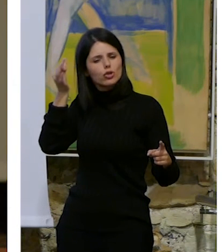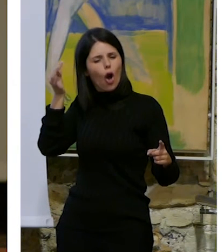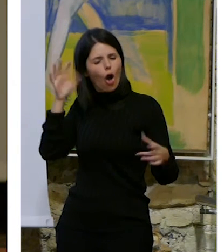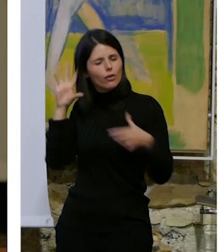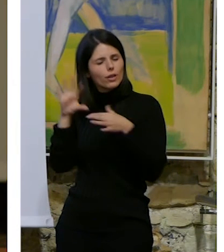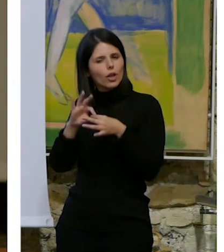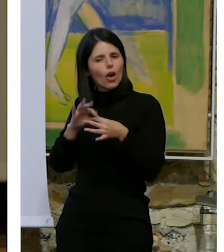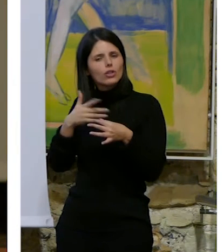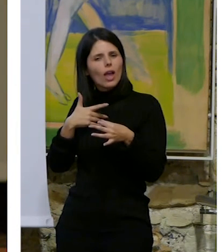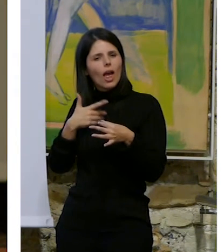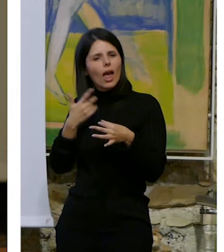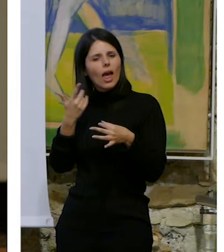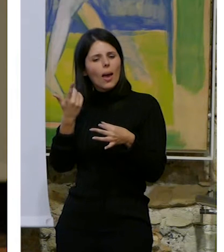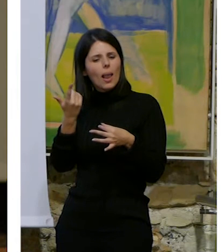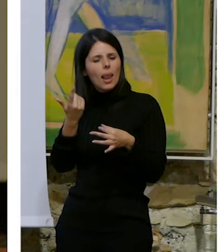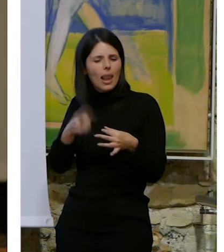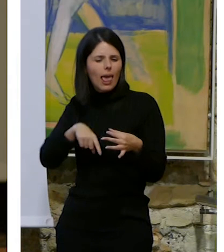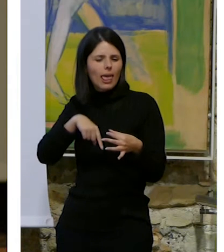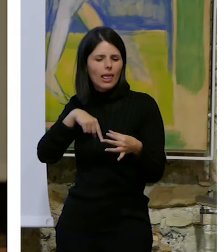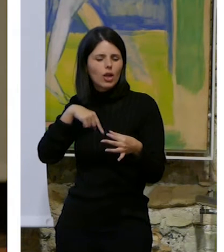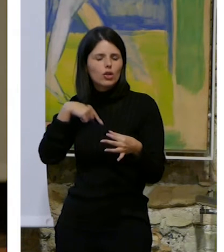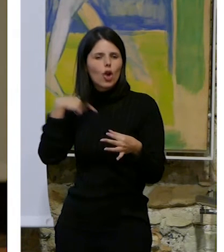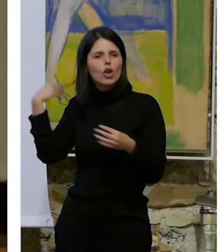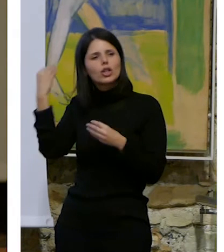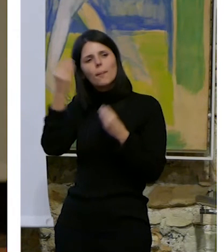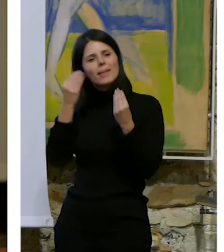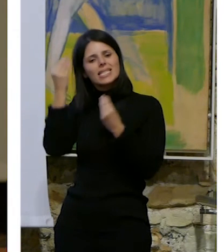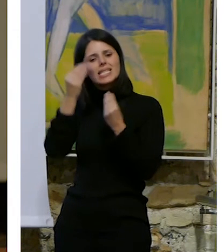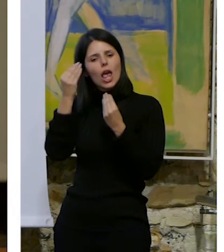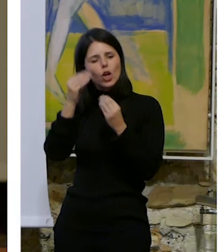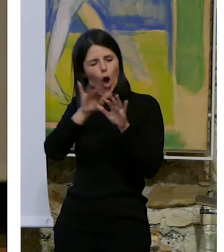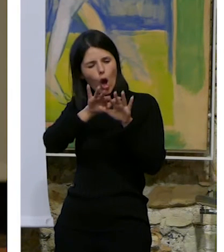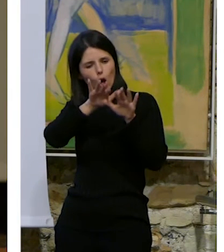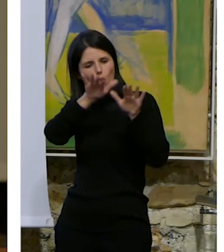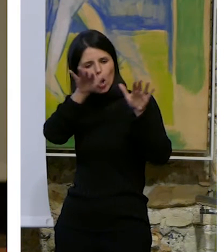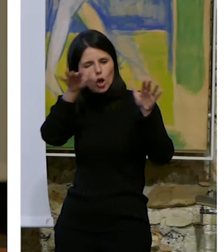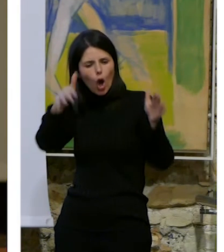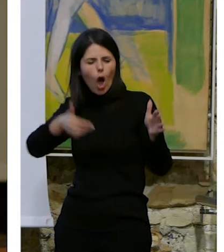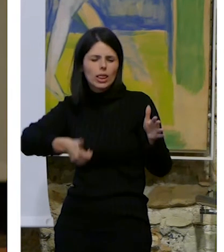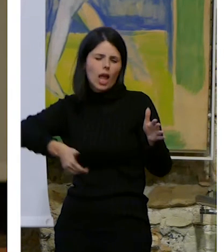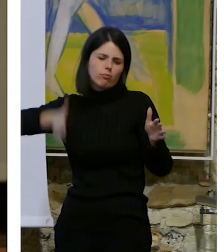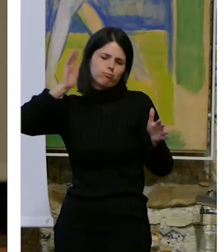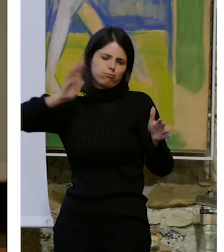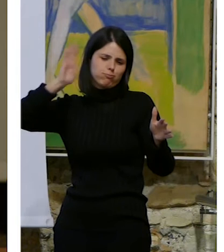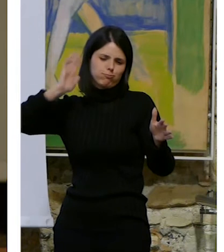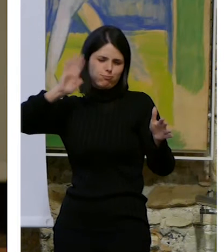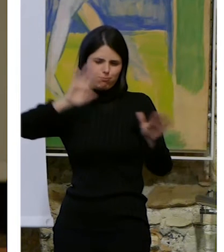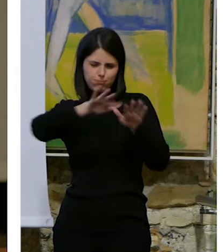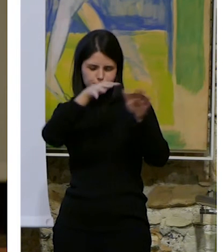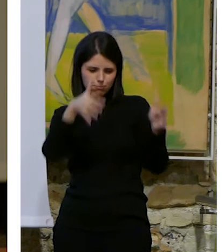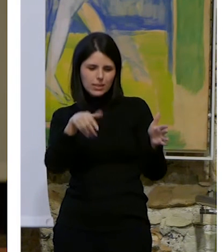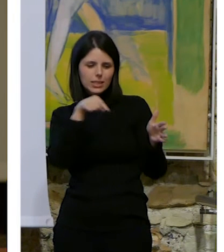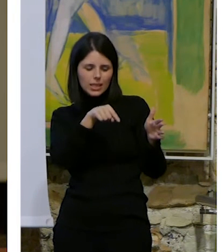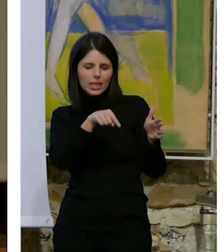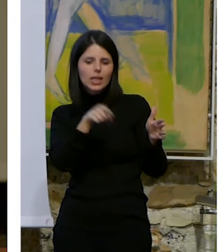evolve. Cioè fra il pensiero sciamanico della grotta primordiale e il chiarimento